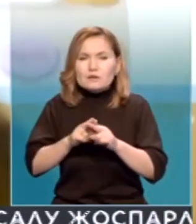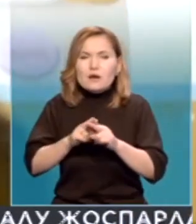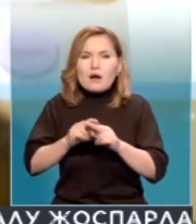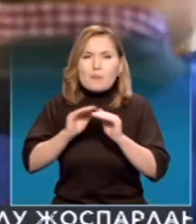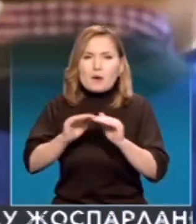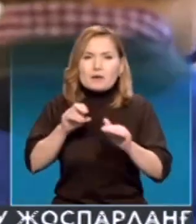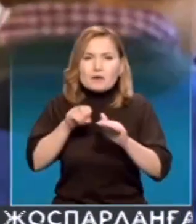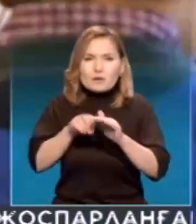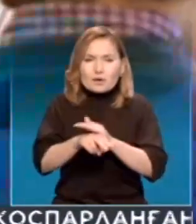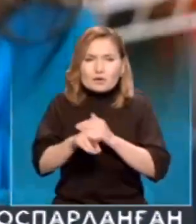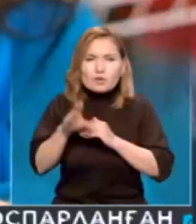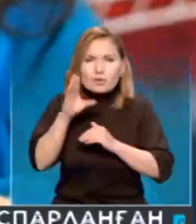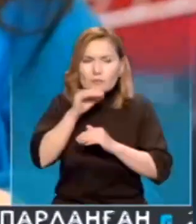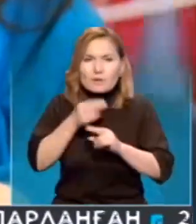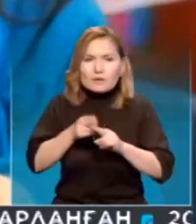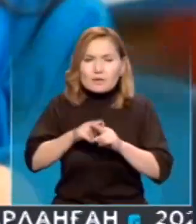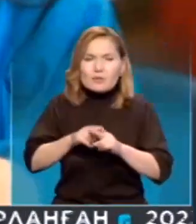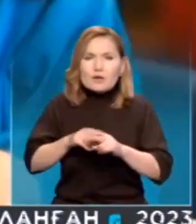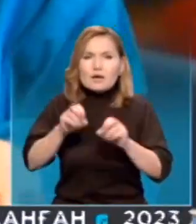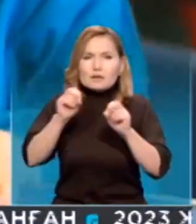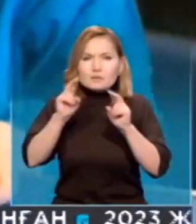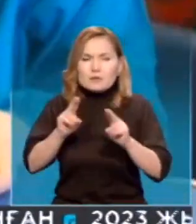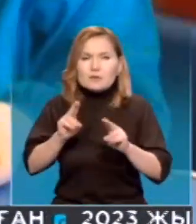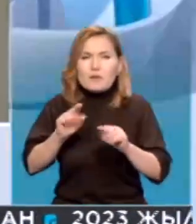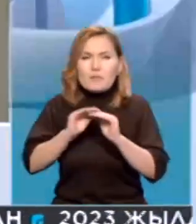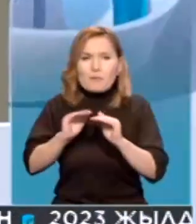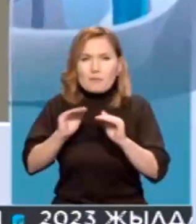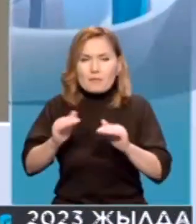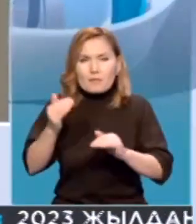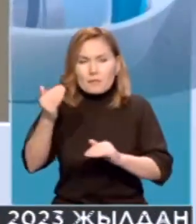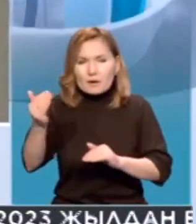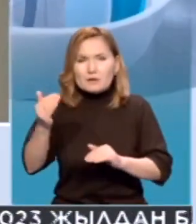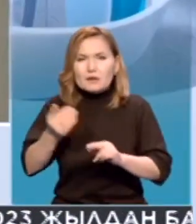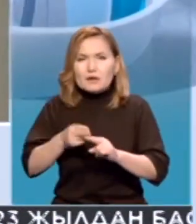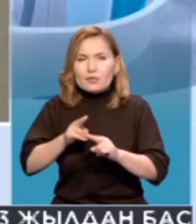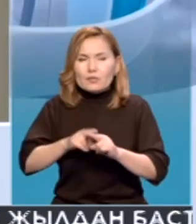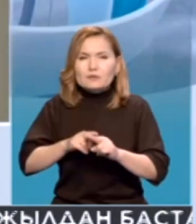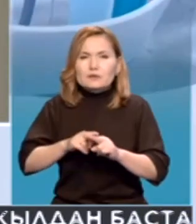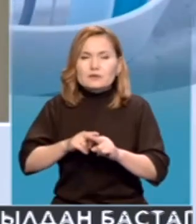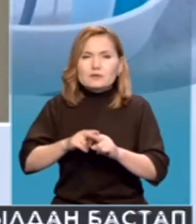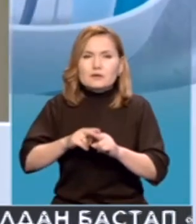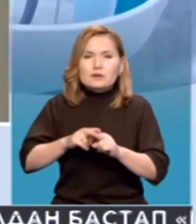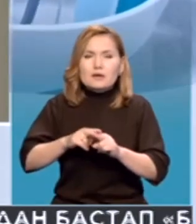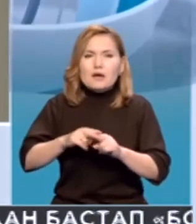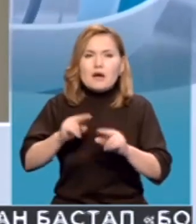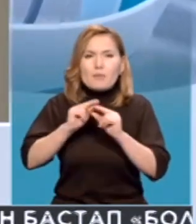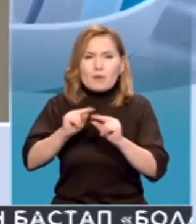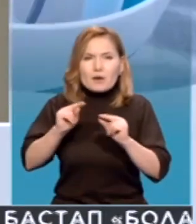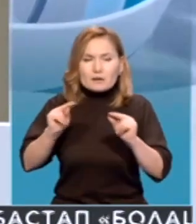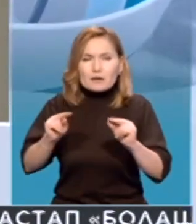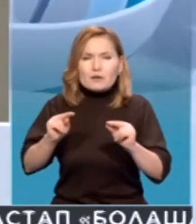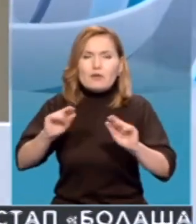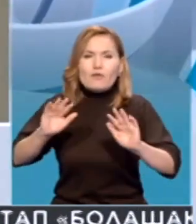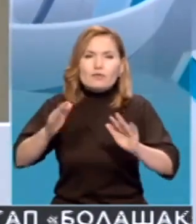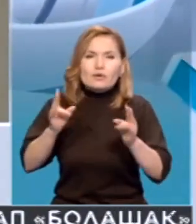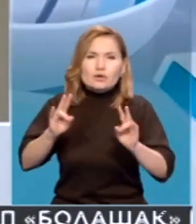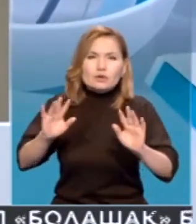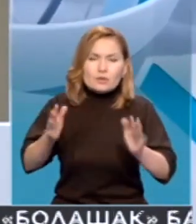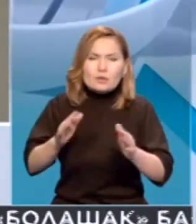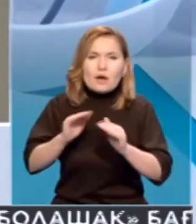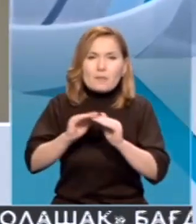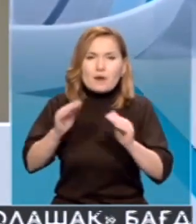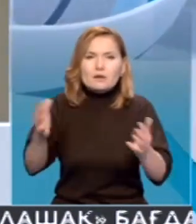Сосын мұғалімдер CPR деген курсты өту керек. Ол CPR деген баланы құтқару. Андай бірдеңе тұншығып қалған